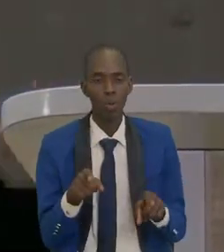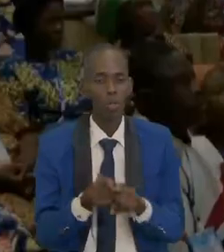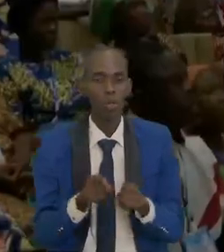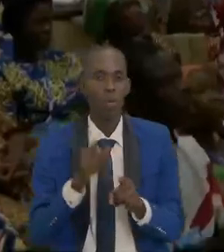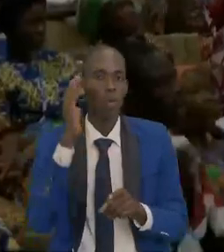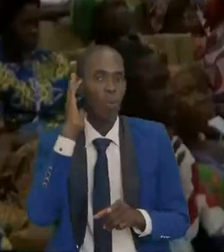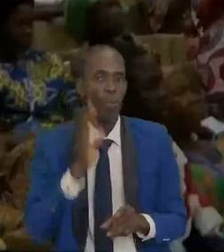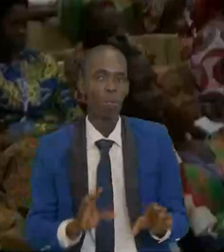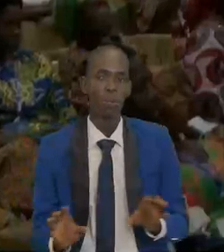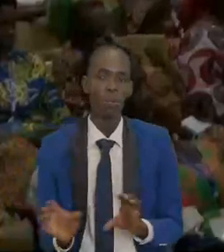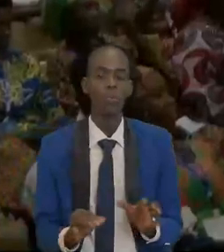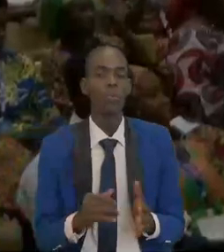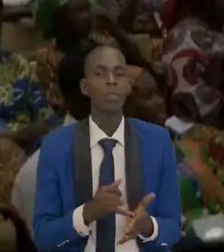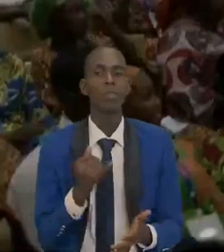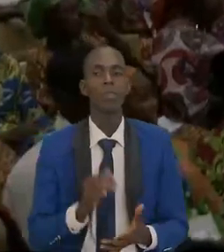fera.